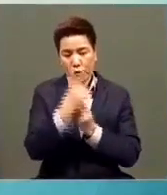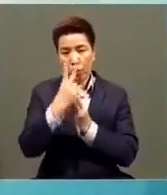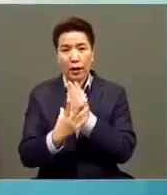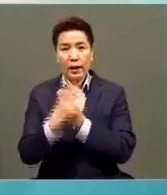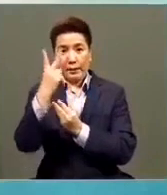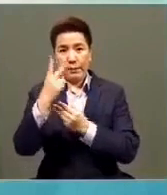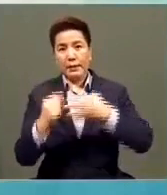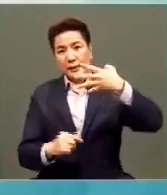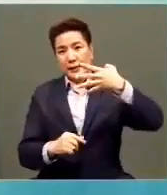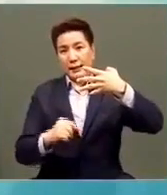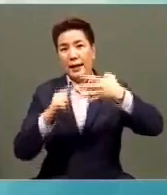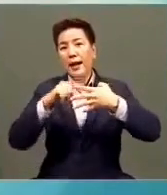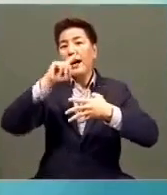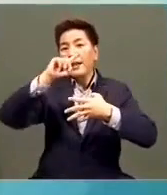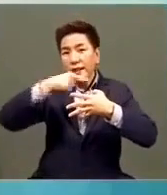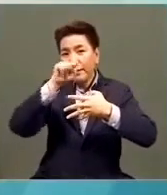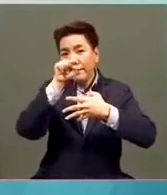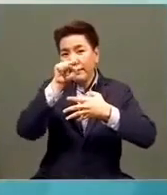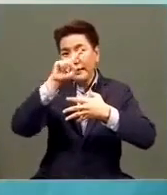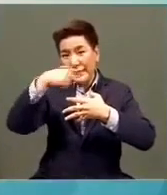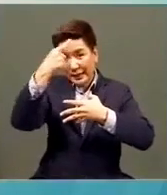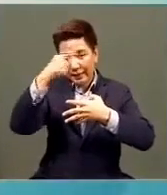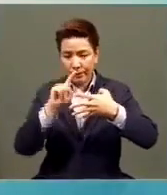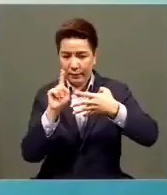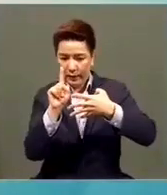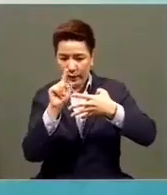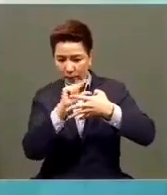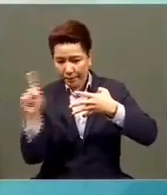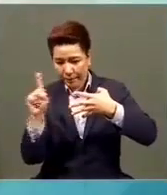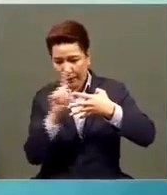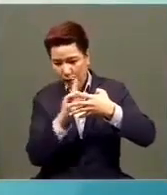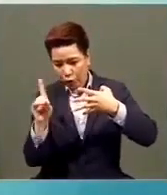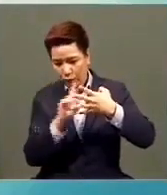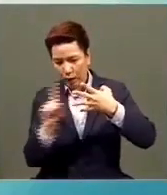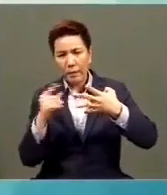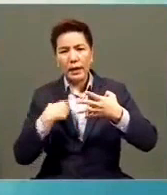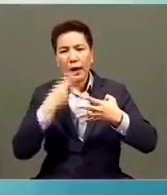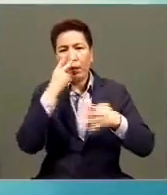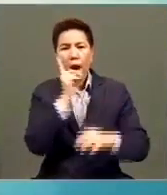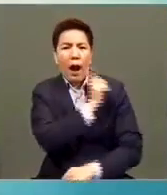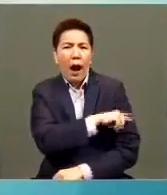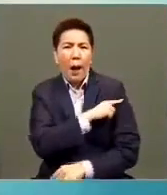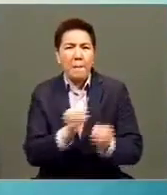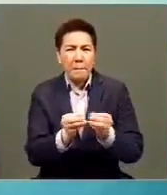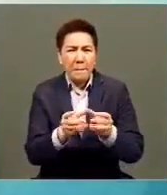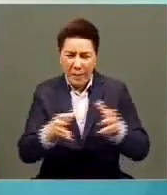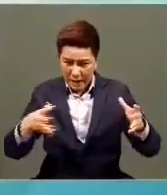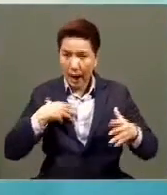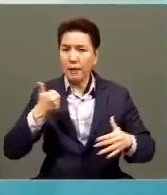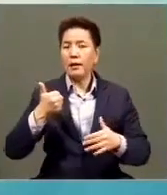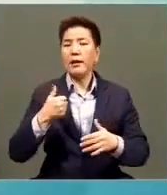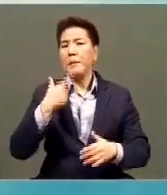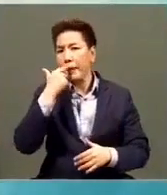ราคมแล้วเรายังอยากเห็นจังหวัดที่กลายเป็นสีขาวมากขึ้นนะคะจังหวัดที่เป็นสีแดงตอนนี้เราก็ยังเฝ้าระ